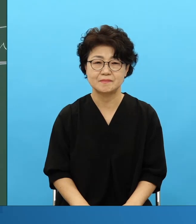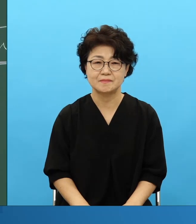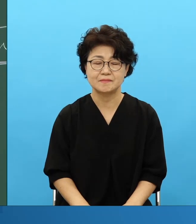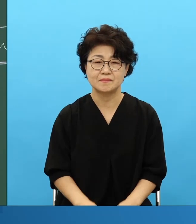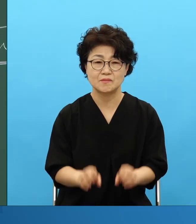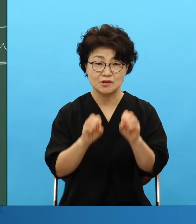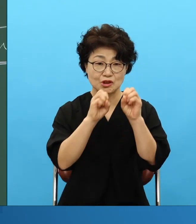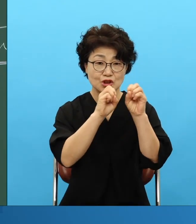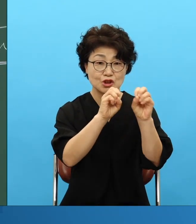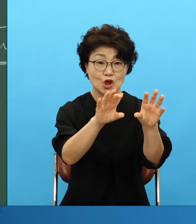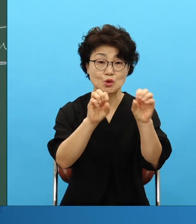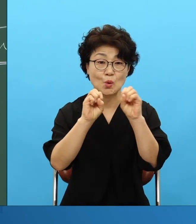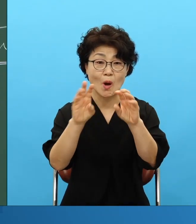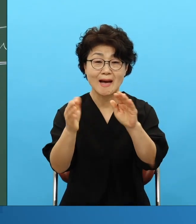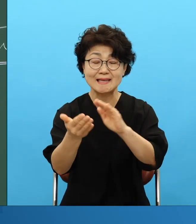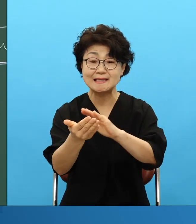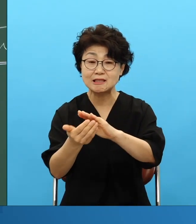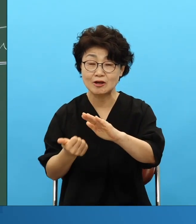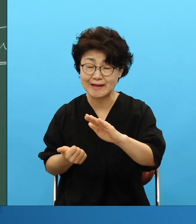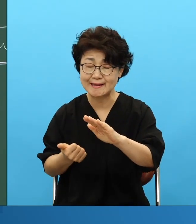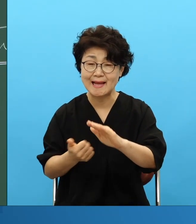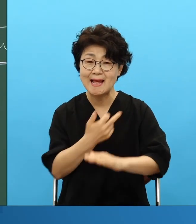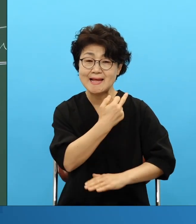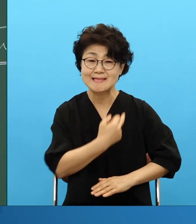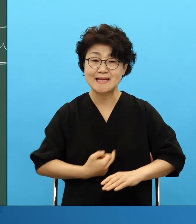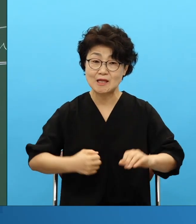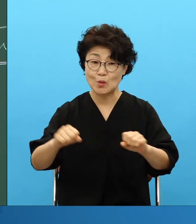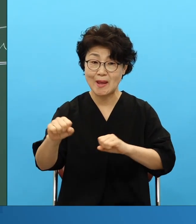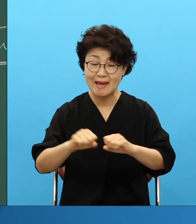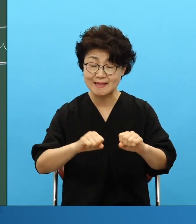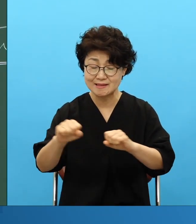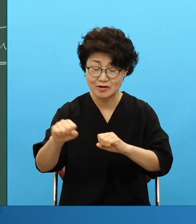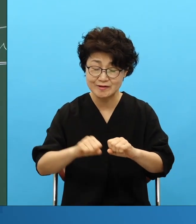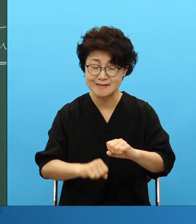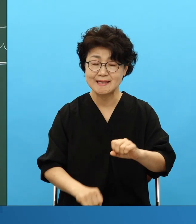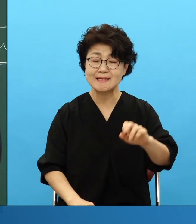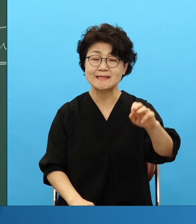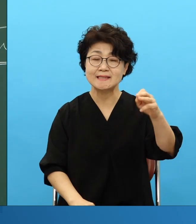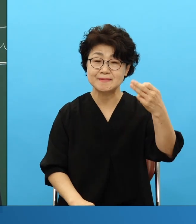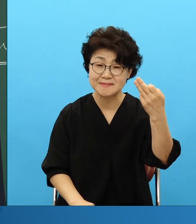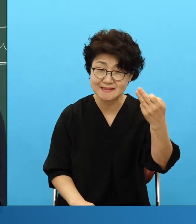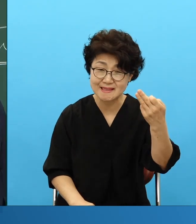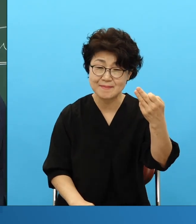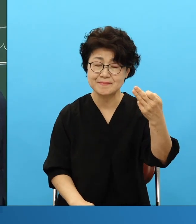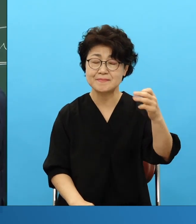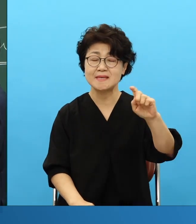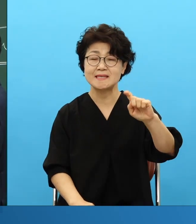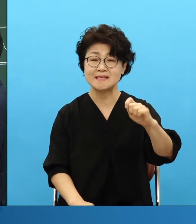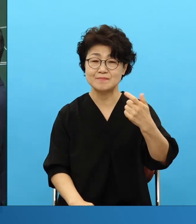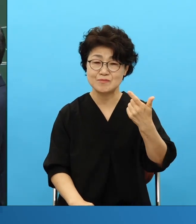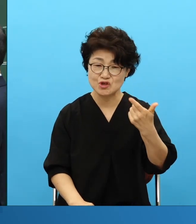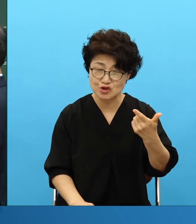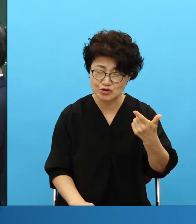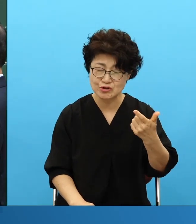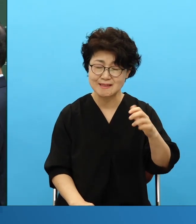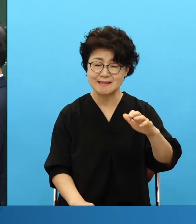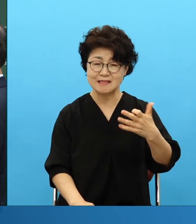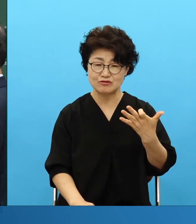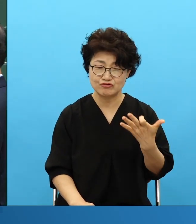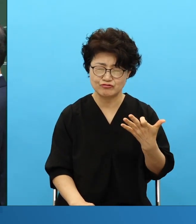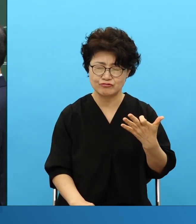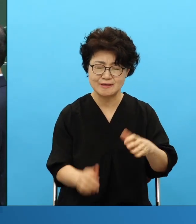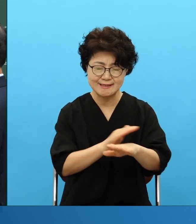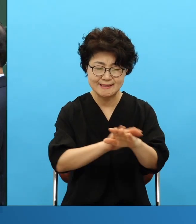13장 초반 16장, 19장 초반을 딱 봐야 돼요. And that is, even before you go to evangelize, you must look at the other parts of